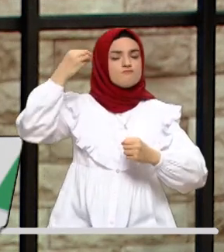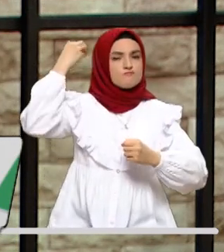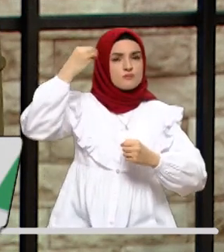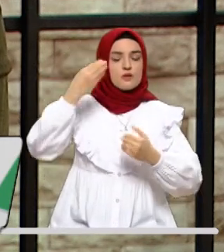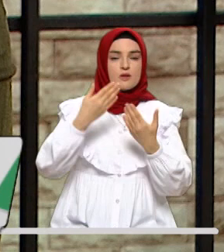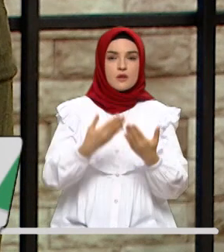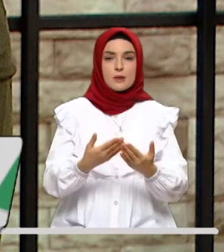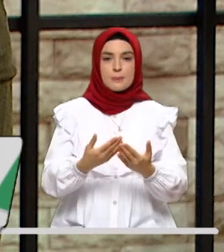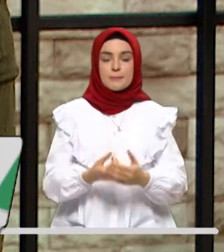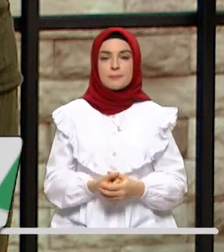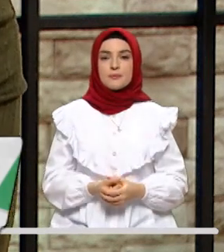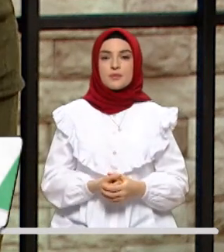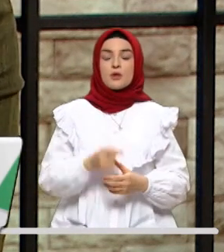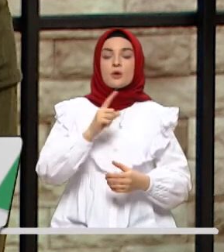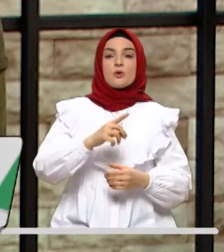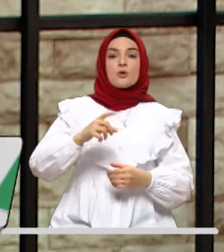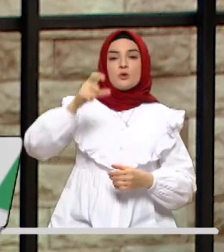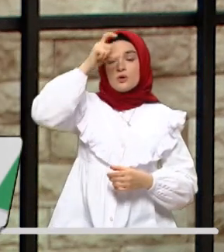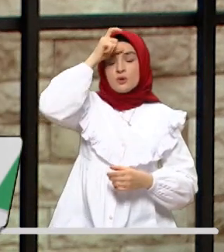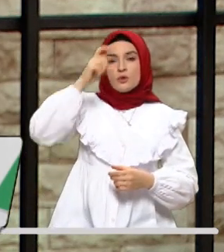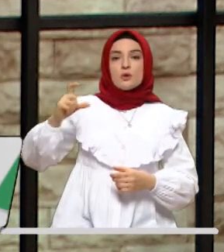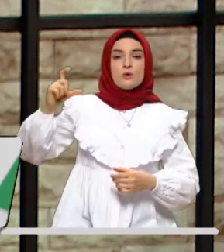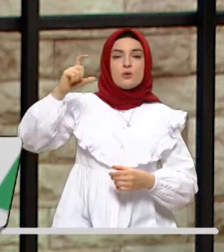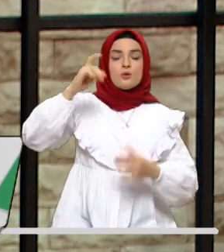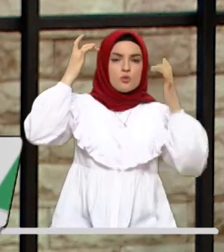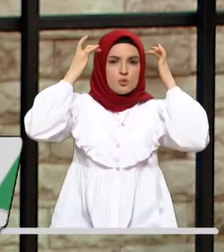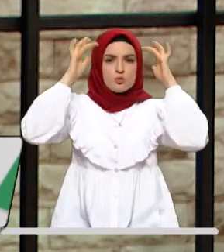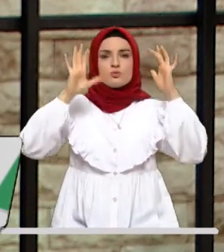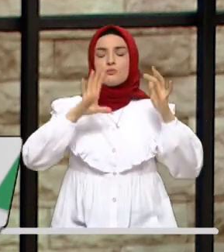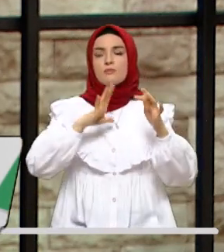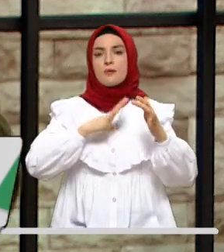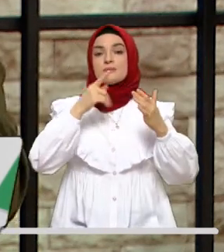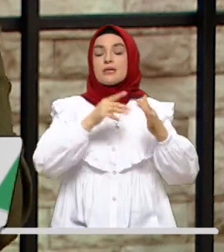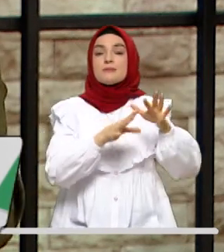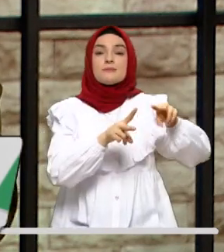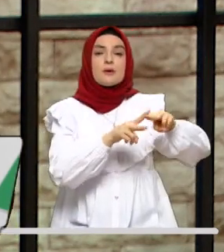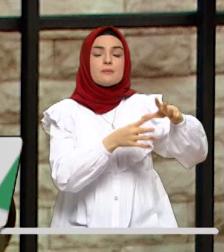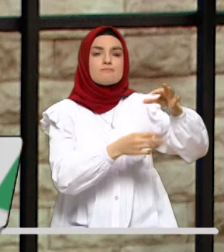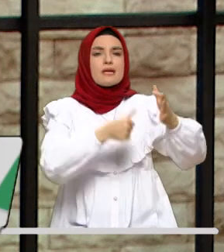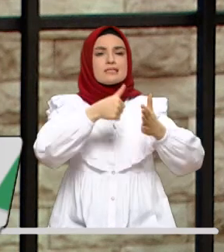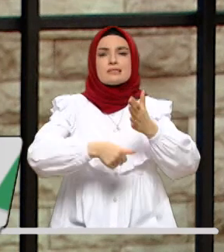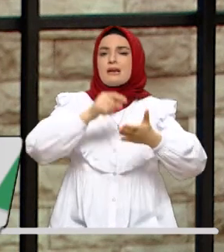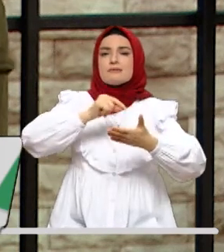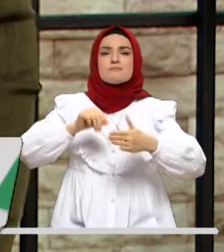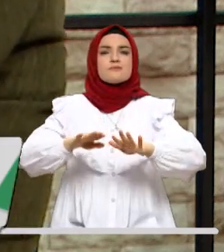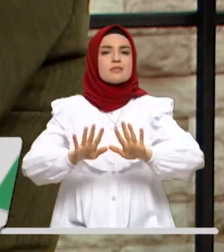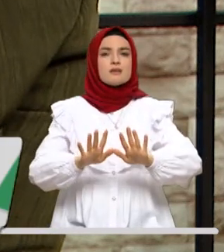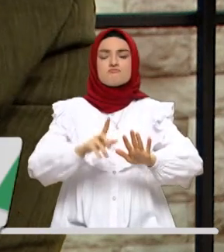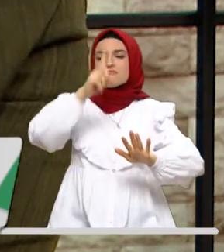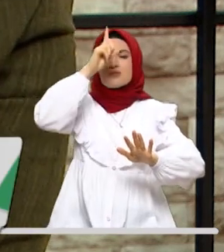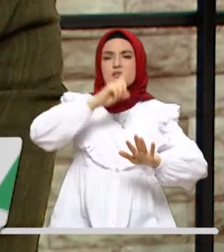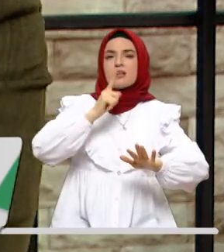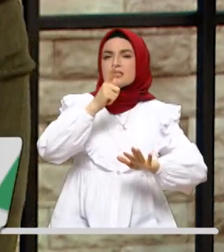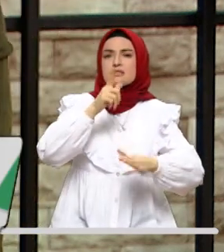Akif Türkiye Cumhuriyeti'nin bir kültür elçisi. Yani Mehmet Akif sadece tarih yazmadı. Mehmet Akif sadece